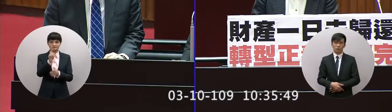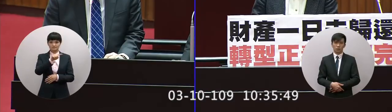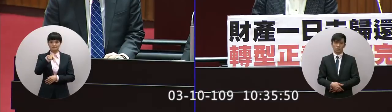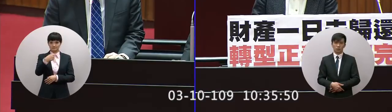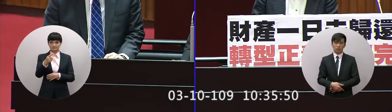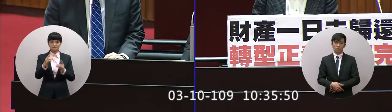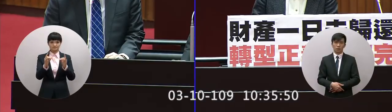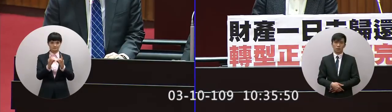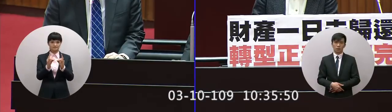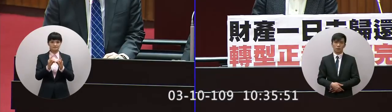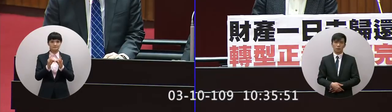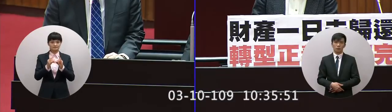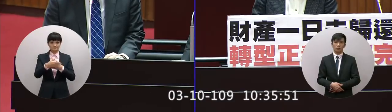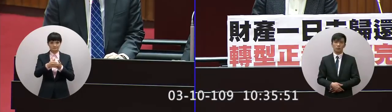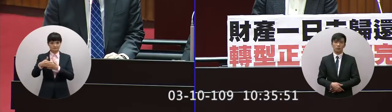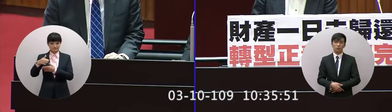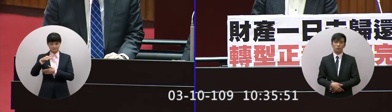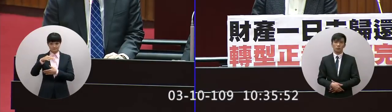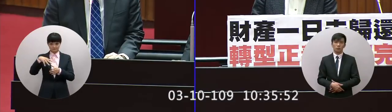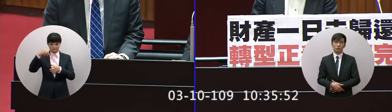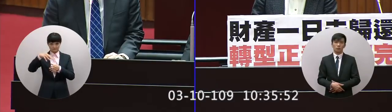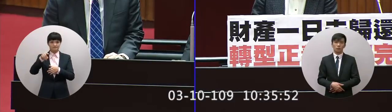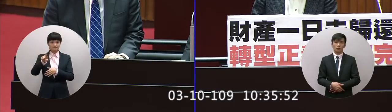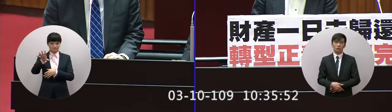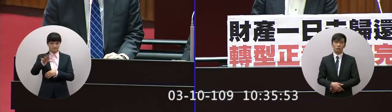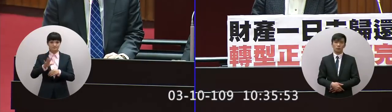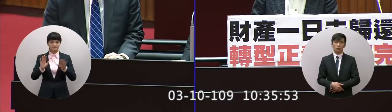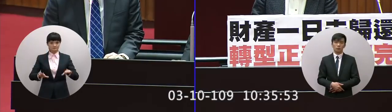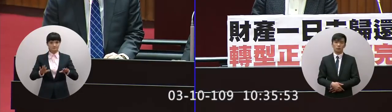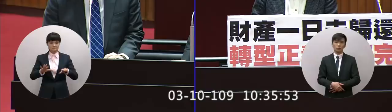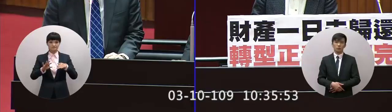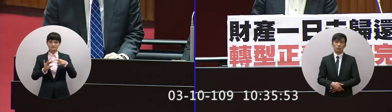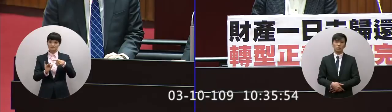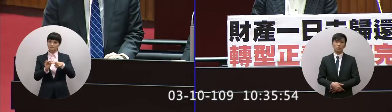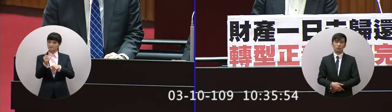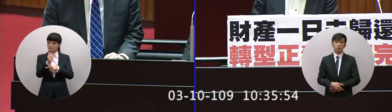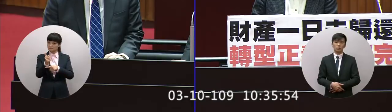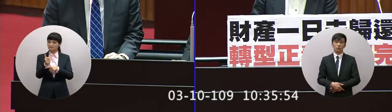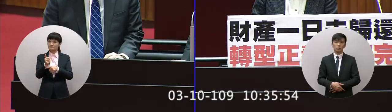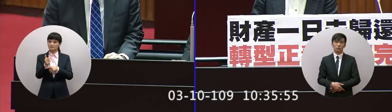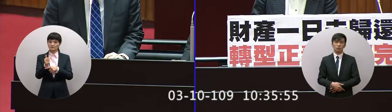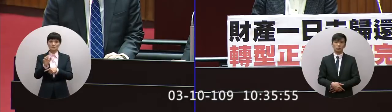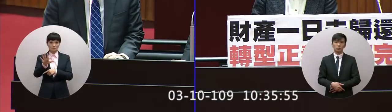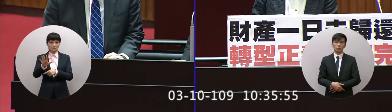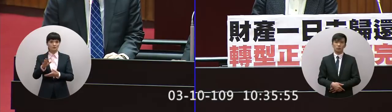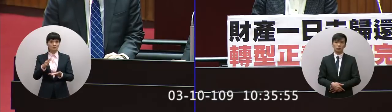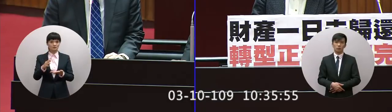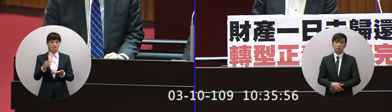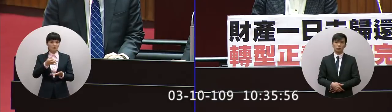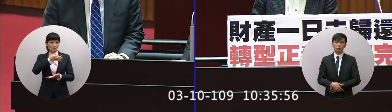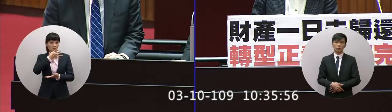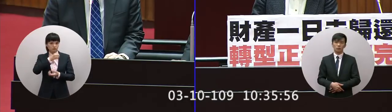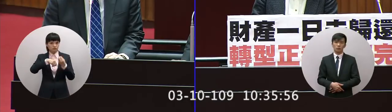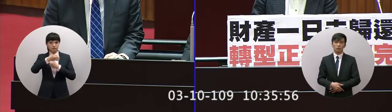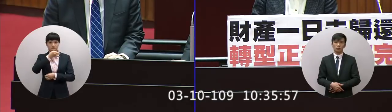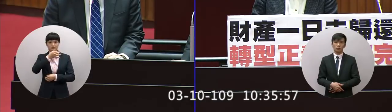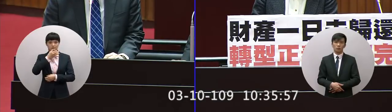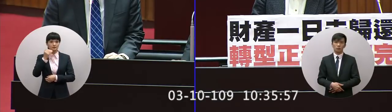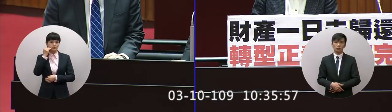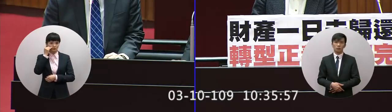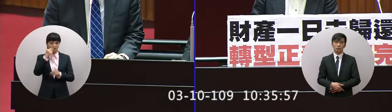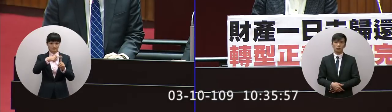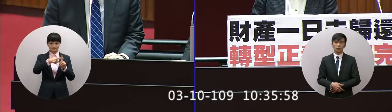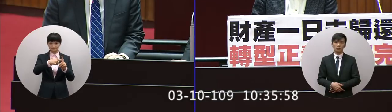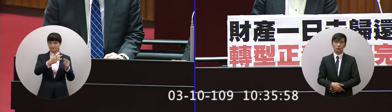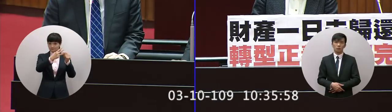目前使用大概在50%左右，所以目前是够的。另外，如果是在第三的旅游禁区回来的，